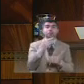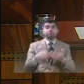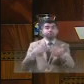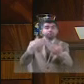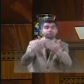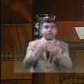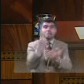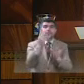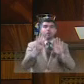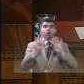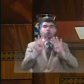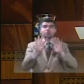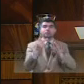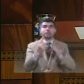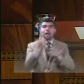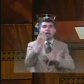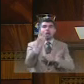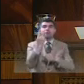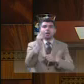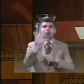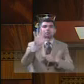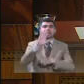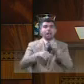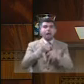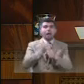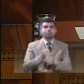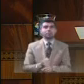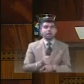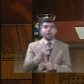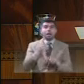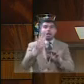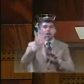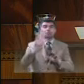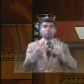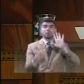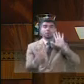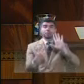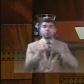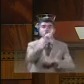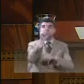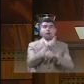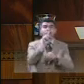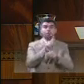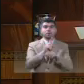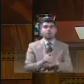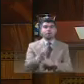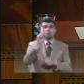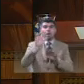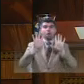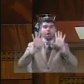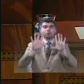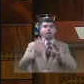28 أبريل 2015 هي 75 سؤالا شفويا، 110 سؤالا